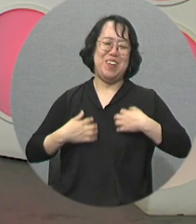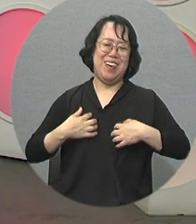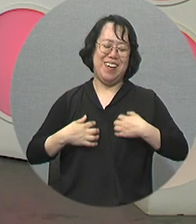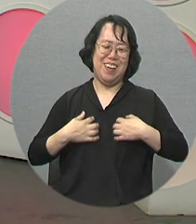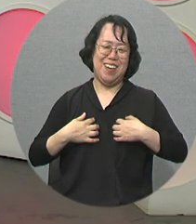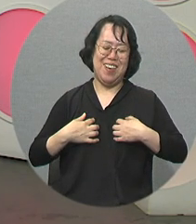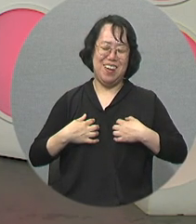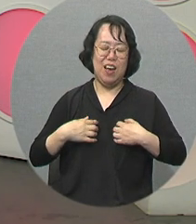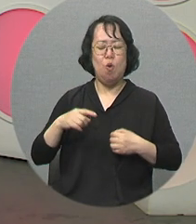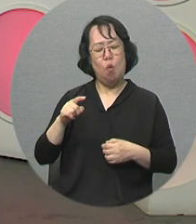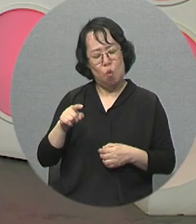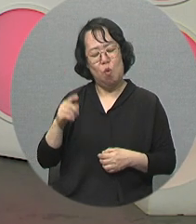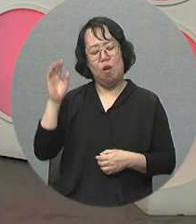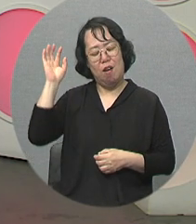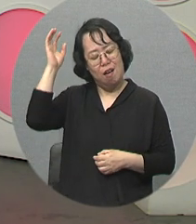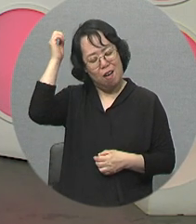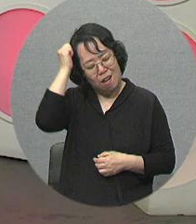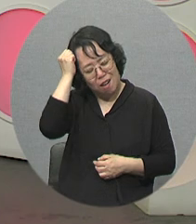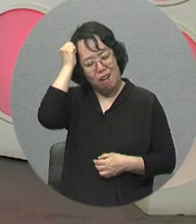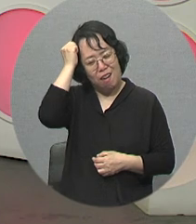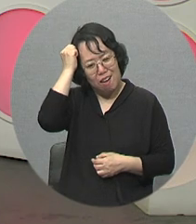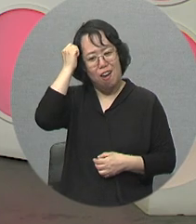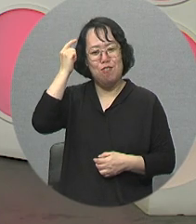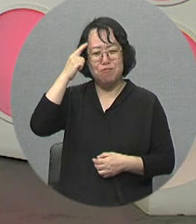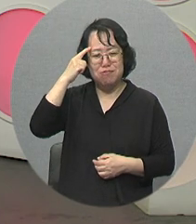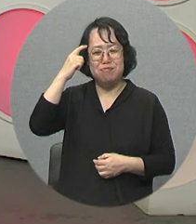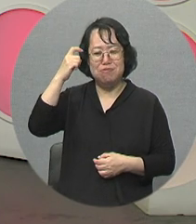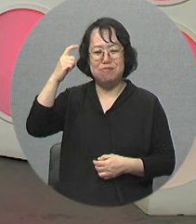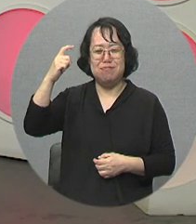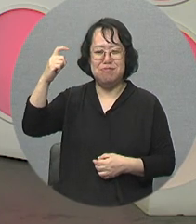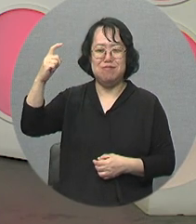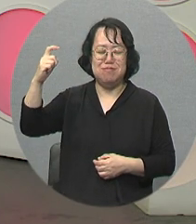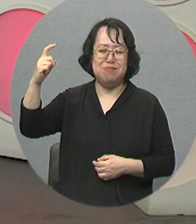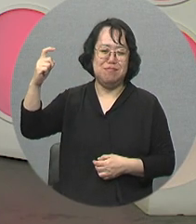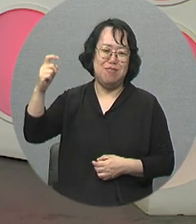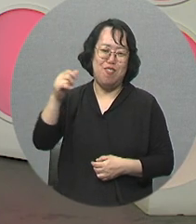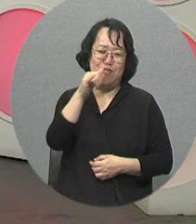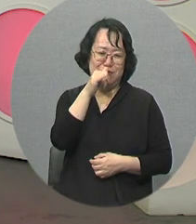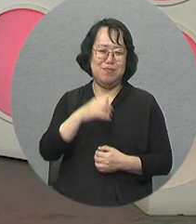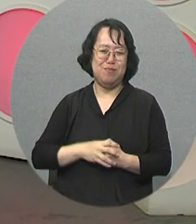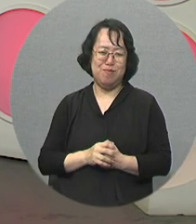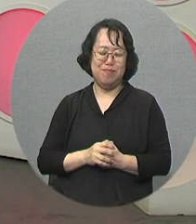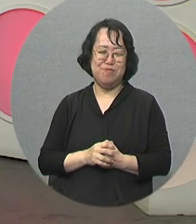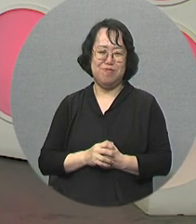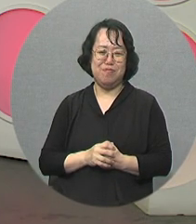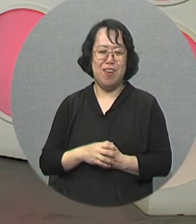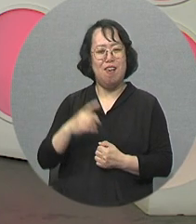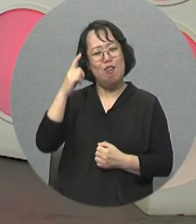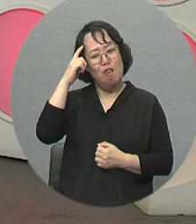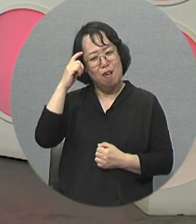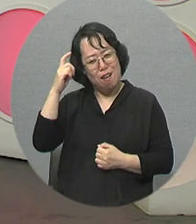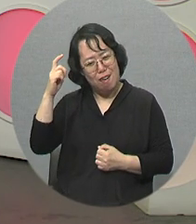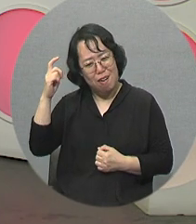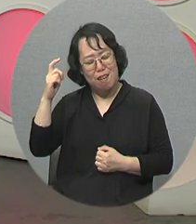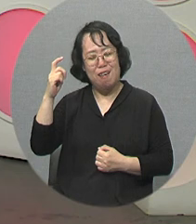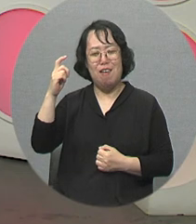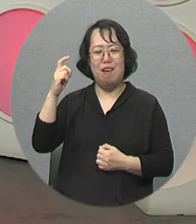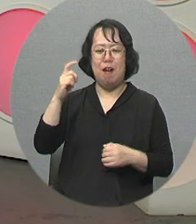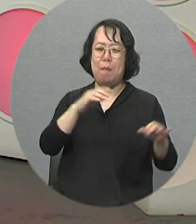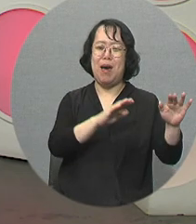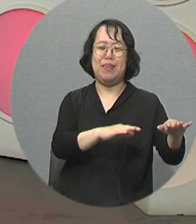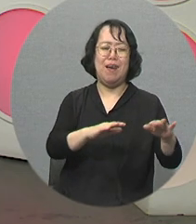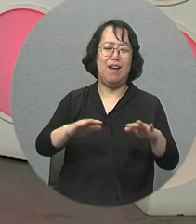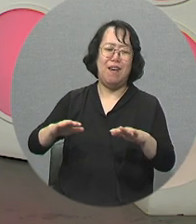언젠가 그곳에 돌아가 한없이 바라볼 것입니다. 아련한 추억을 남겨준 바다에